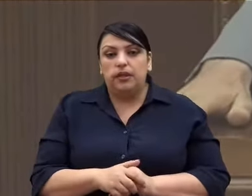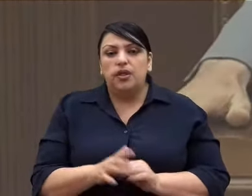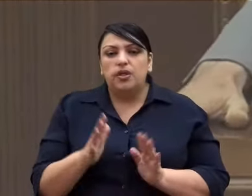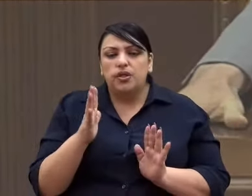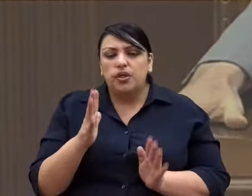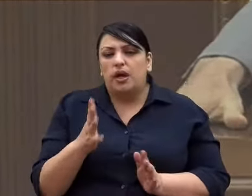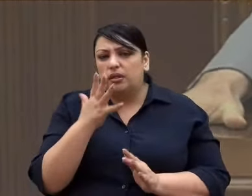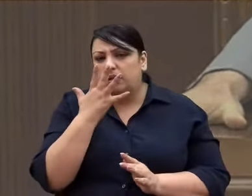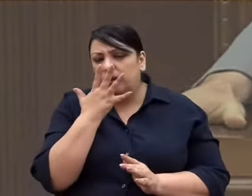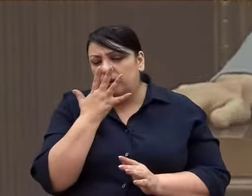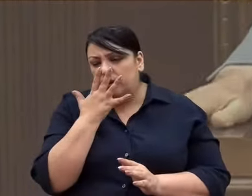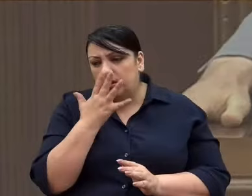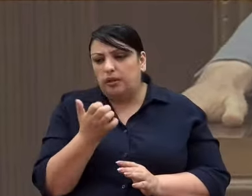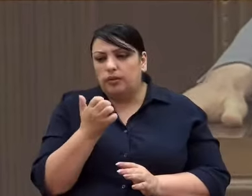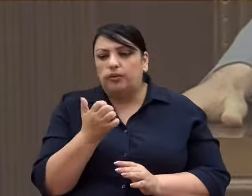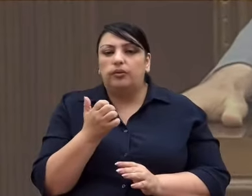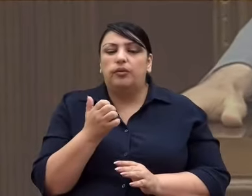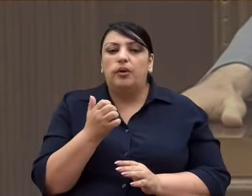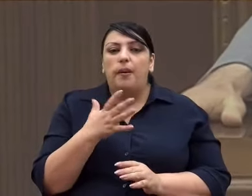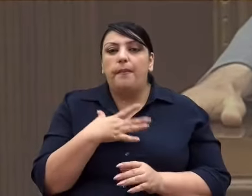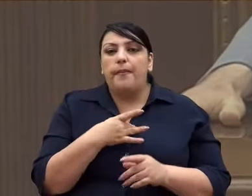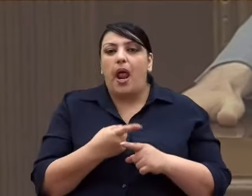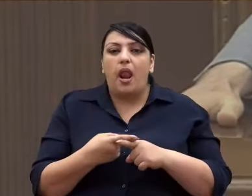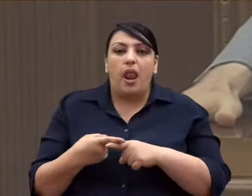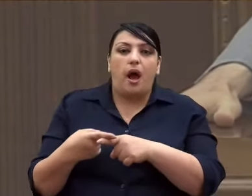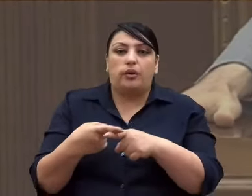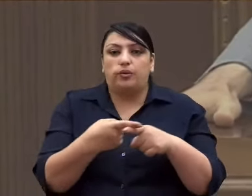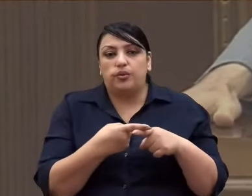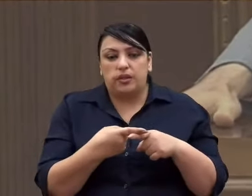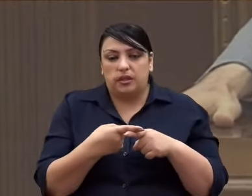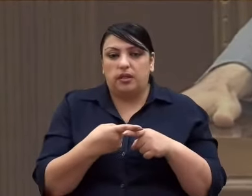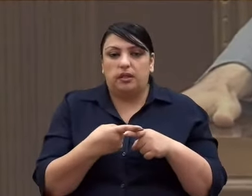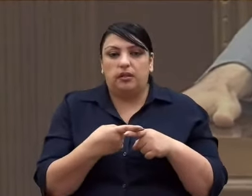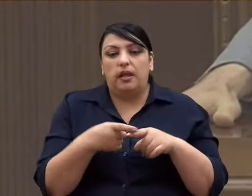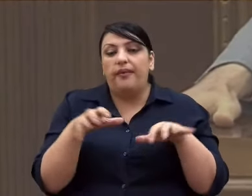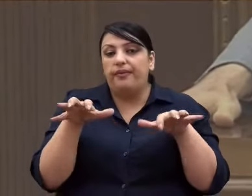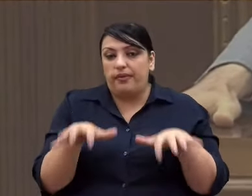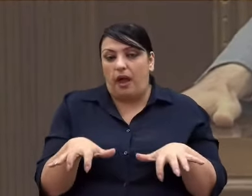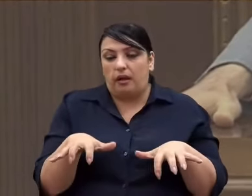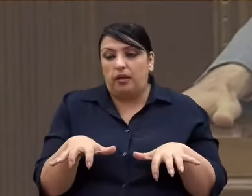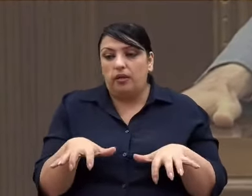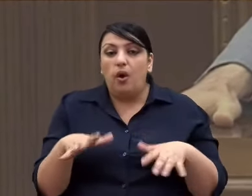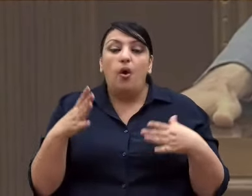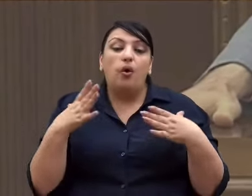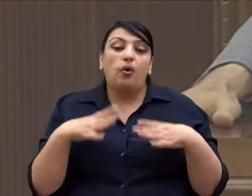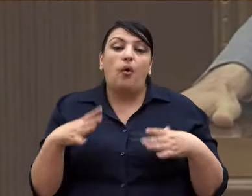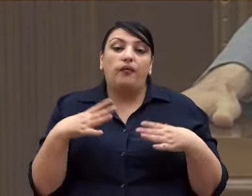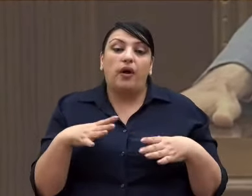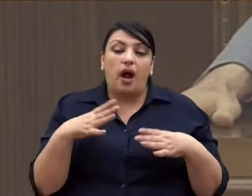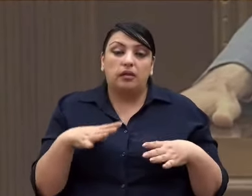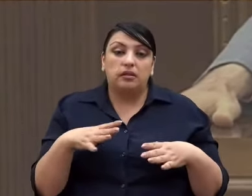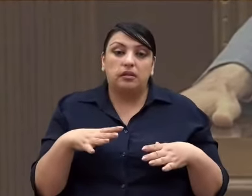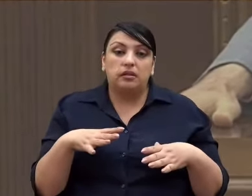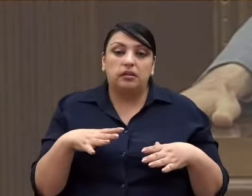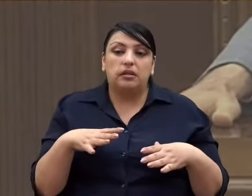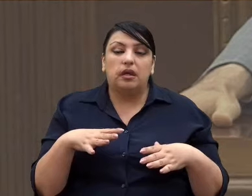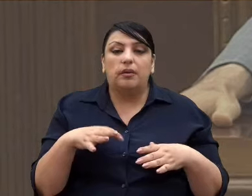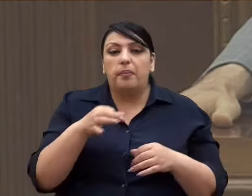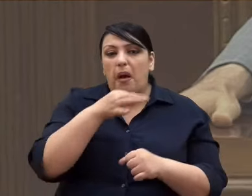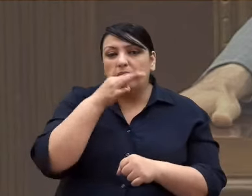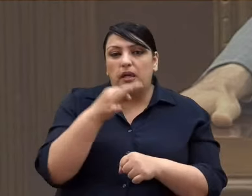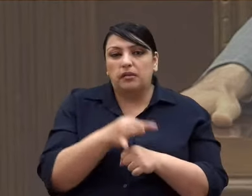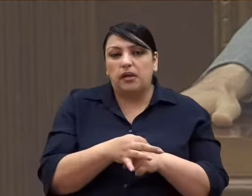տխրահրճակ նախագահը Բելարուսի հայտարարում էր, որ Կովկասի կայունության պատասխանատուն Ադրբեջանն է։